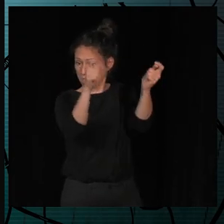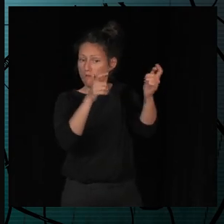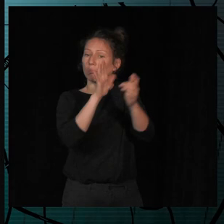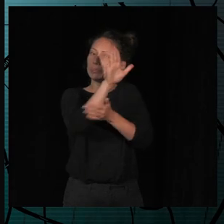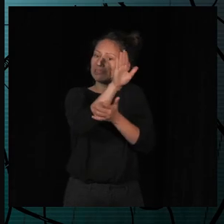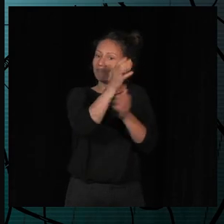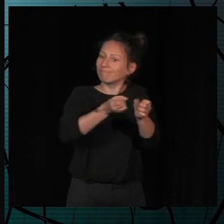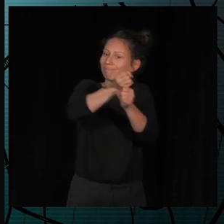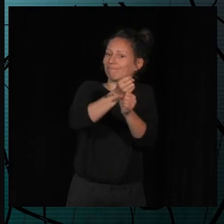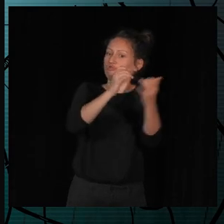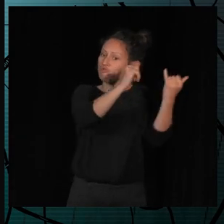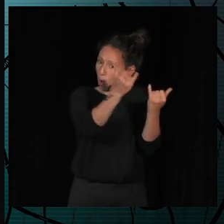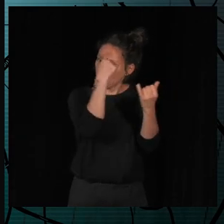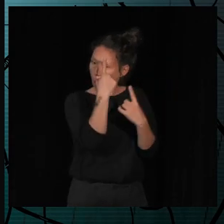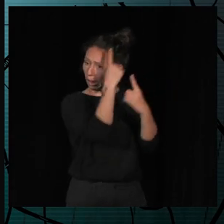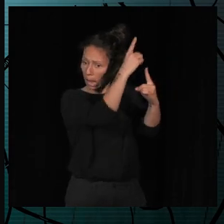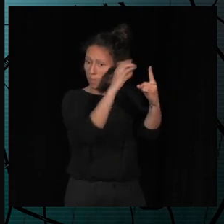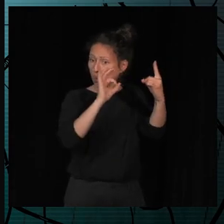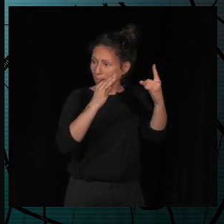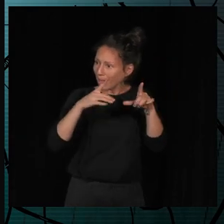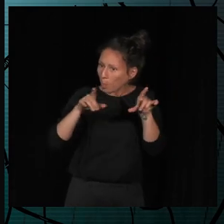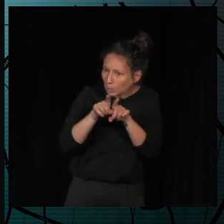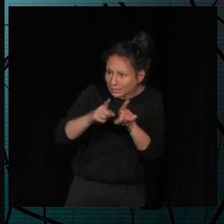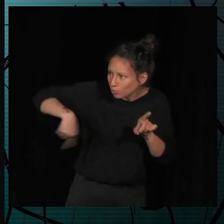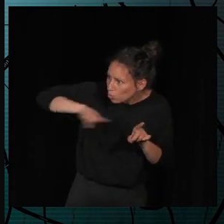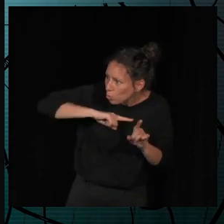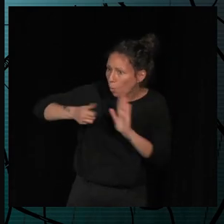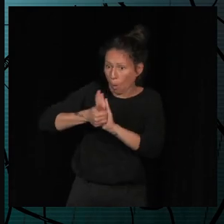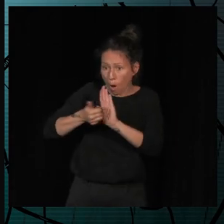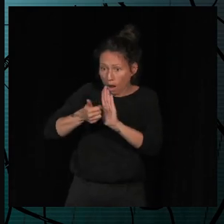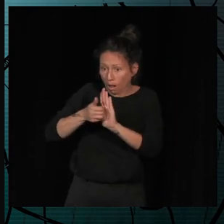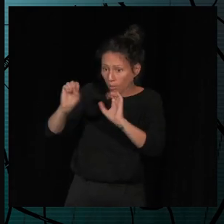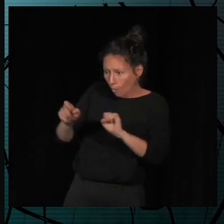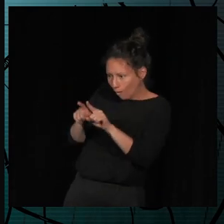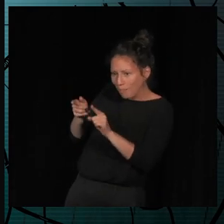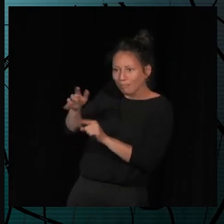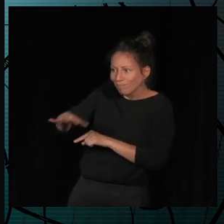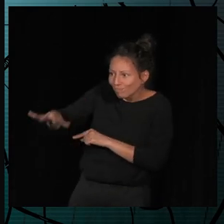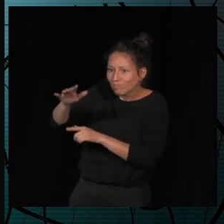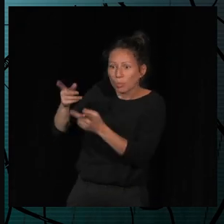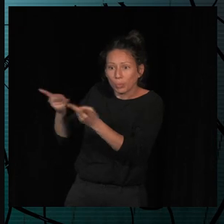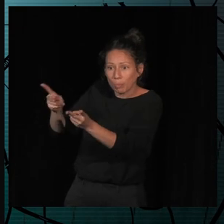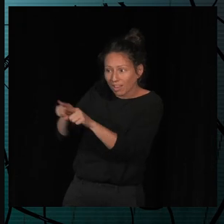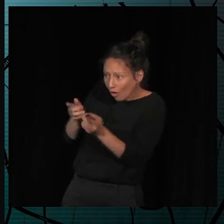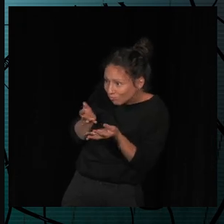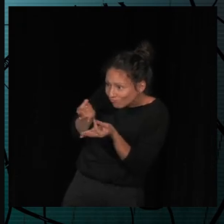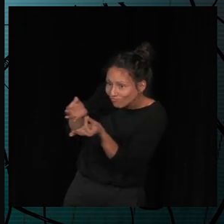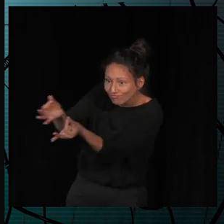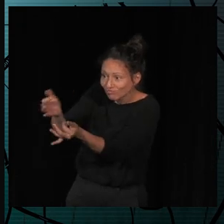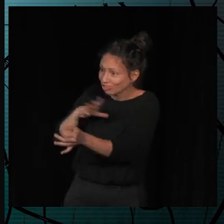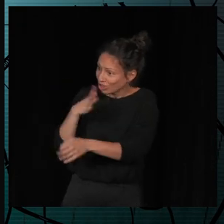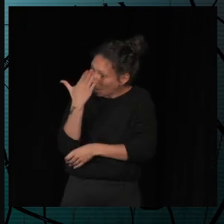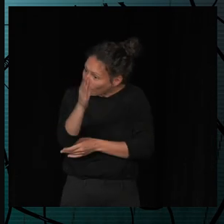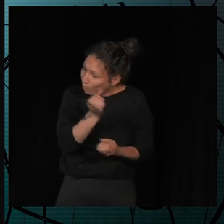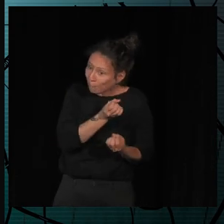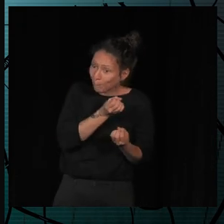peut-être en capacité d'emmener les publics vers peut-être des contenus qui sont moins dommageables et je crois que le